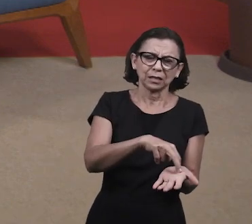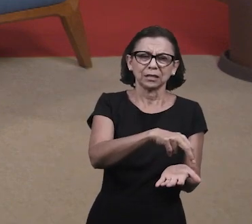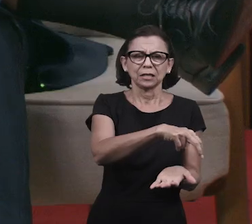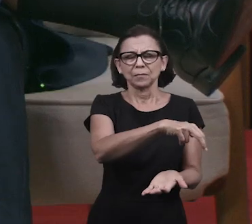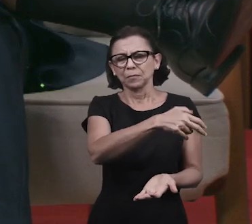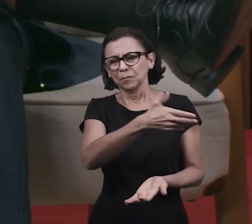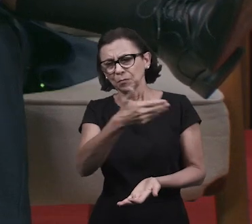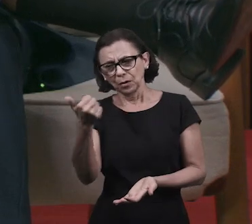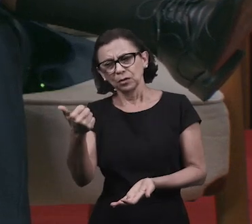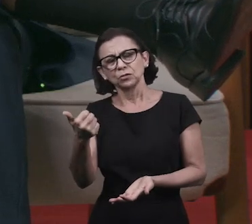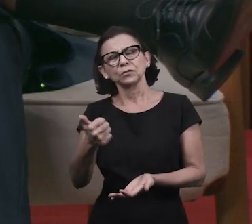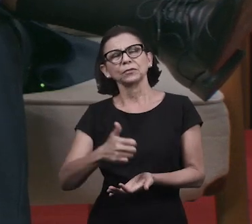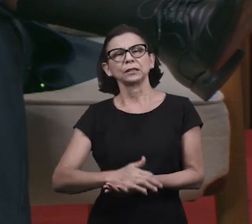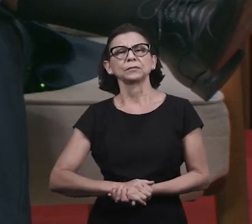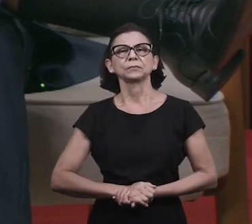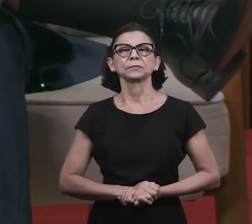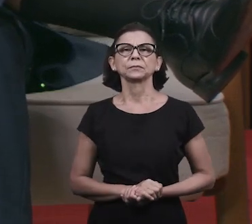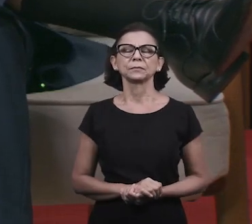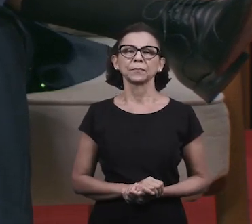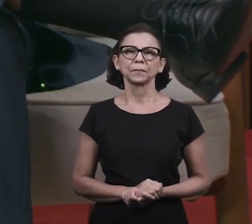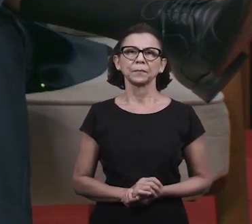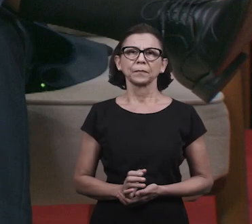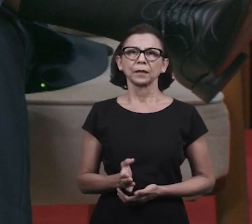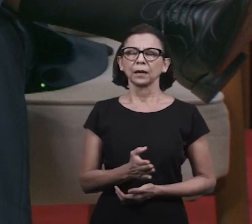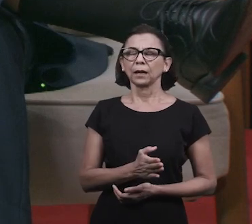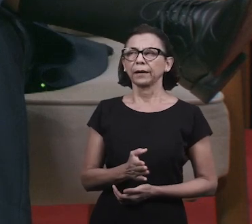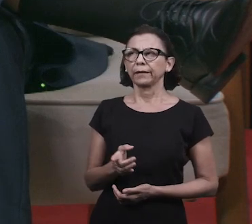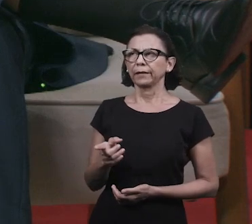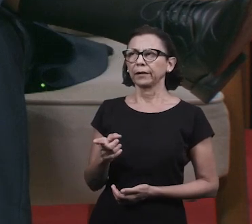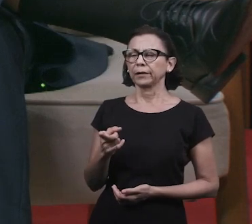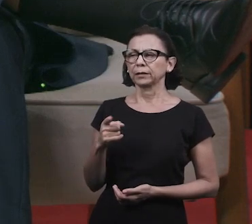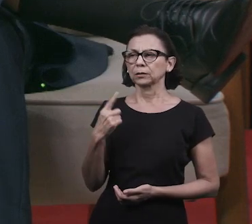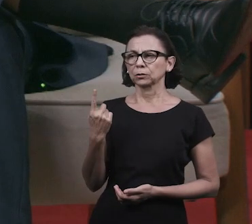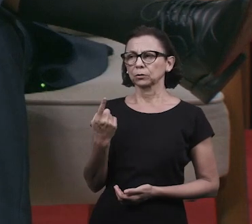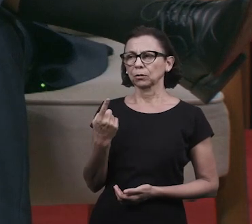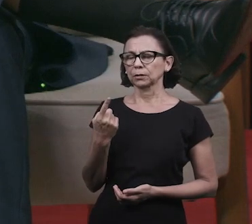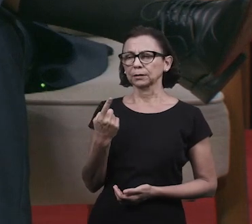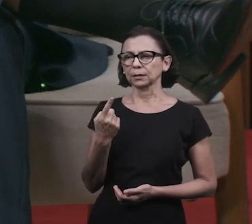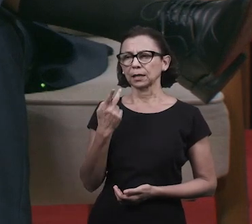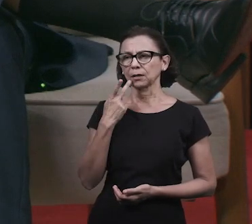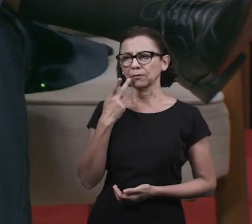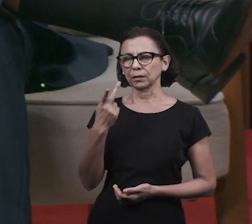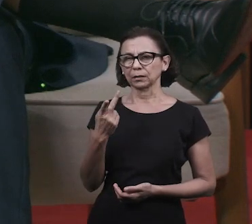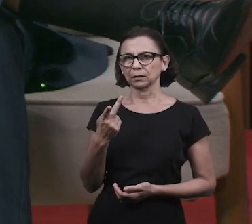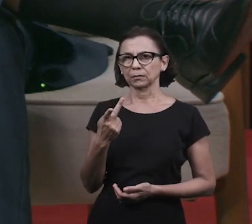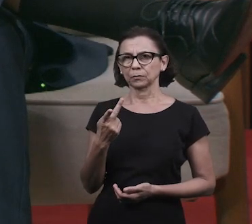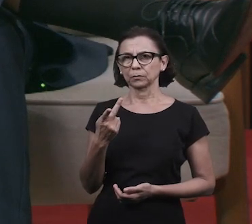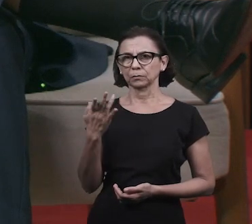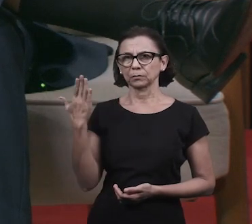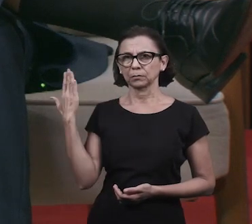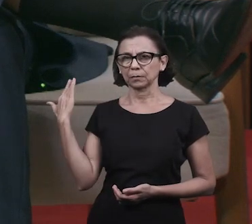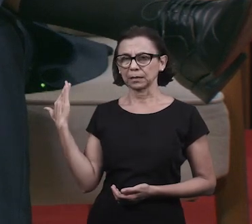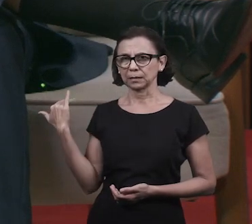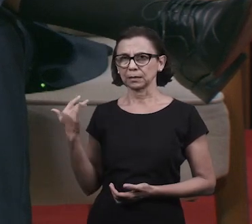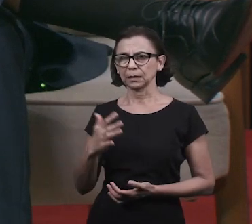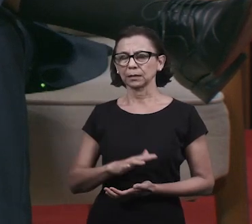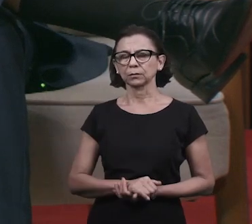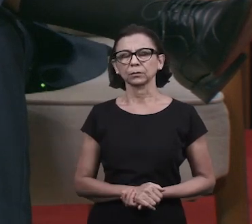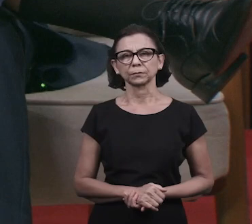boiteux, paralytique, pauvre, apporter. Nous avons parlé à la formation précédente que l'aspect, n'est-ce